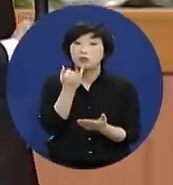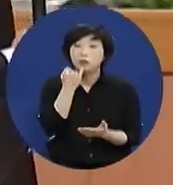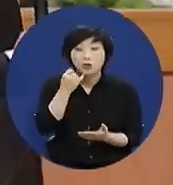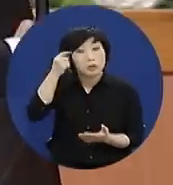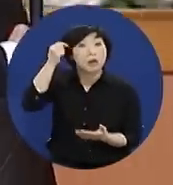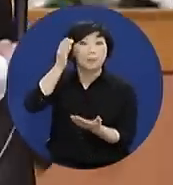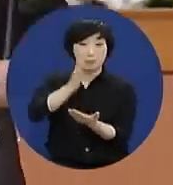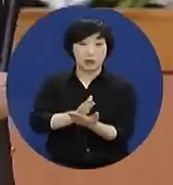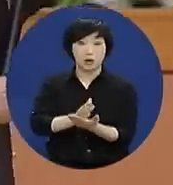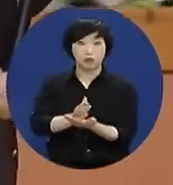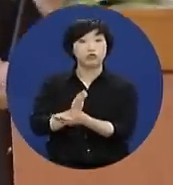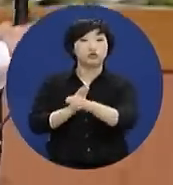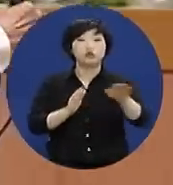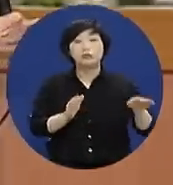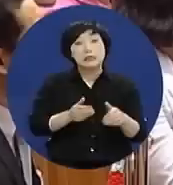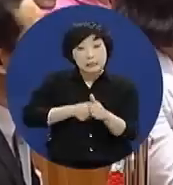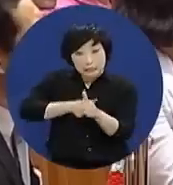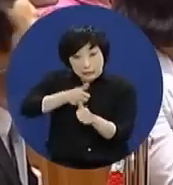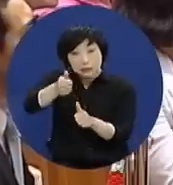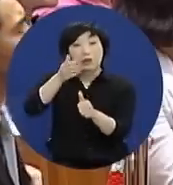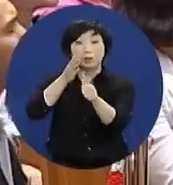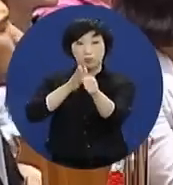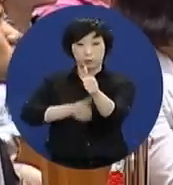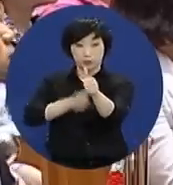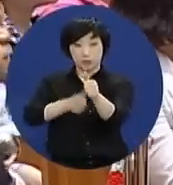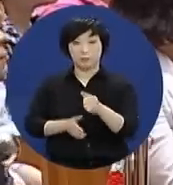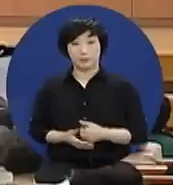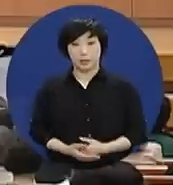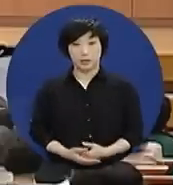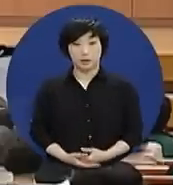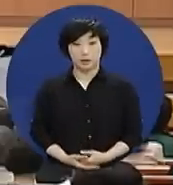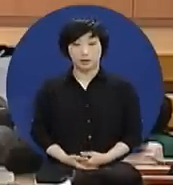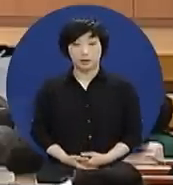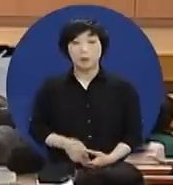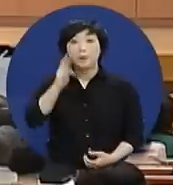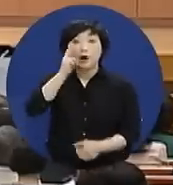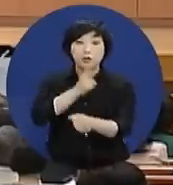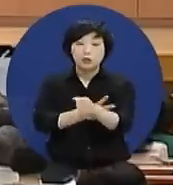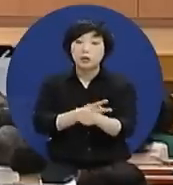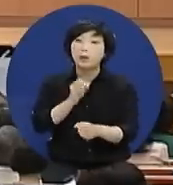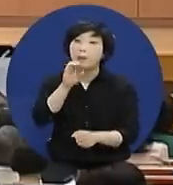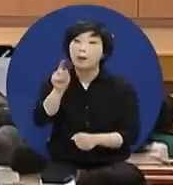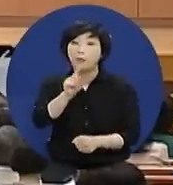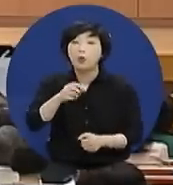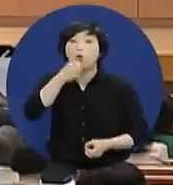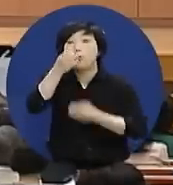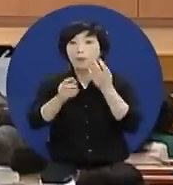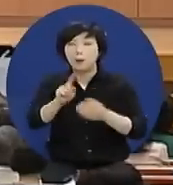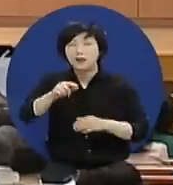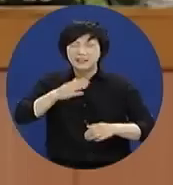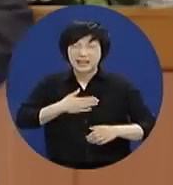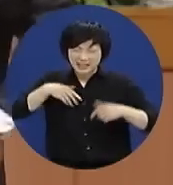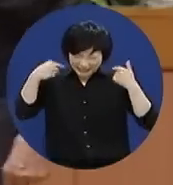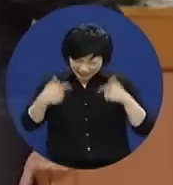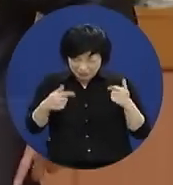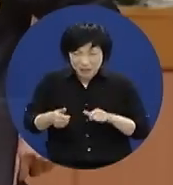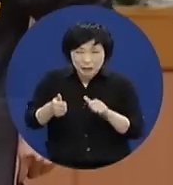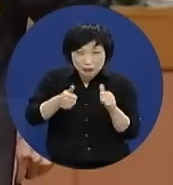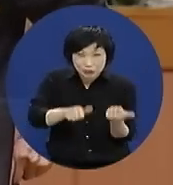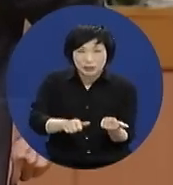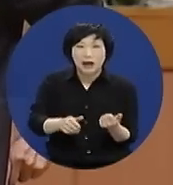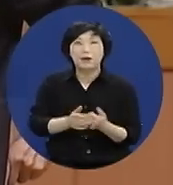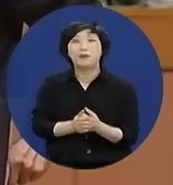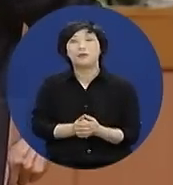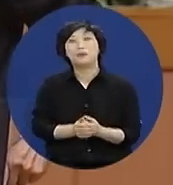です私たちは絶対に論理的な理由で罪を効化正当化しないで勝たなければならないのですそれ